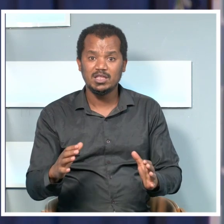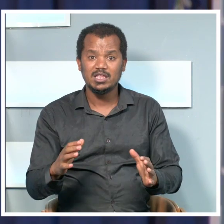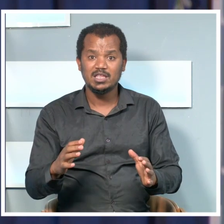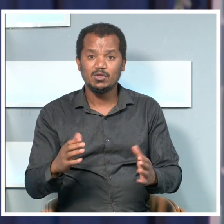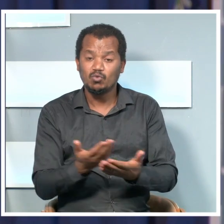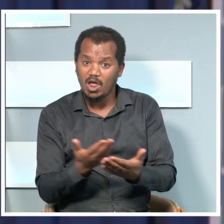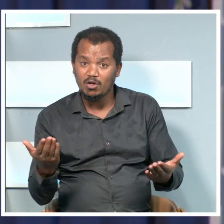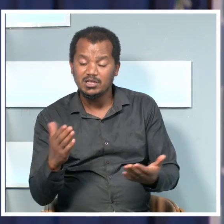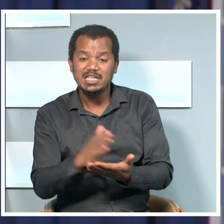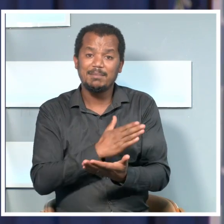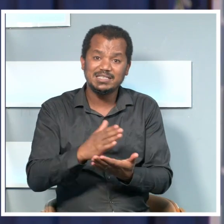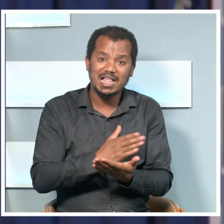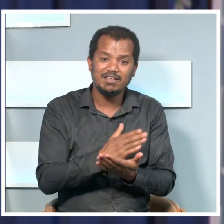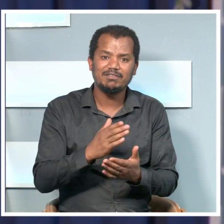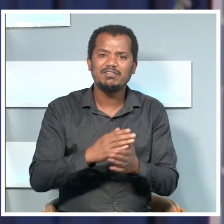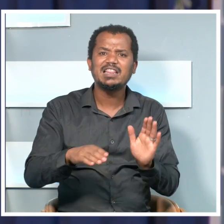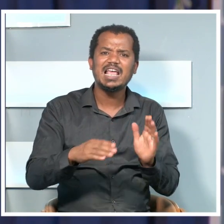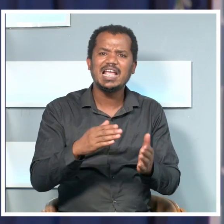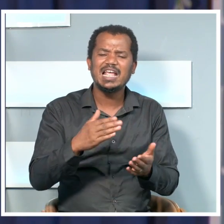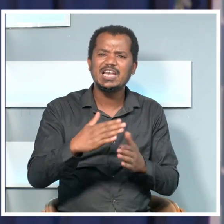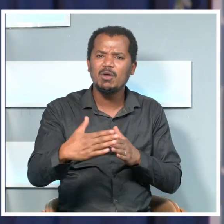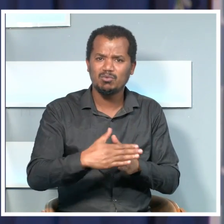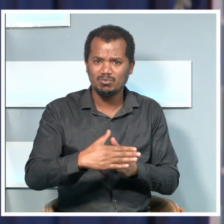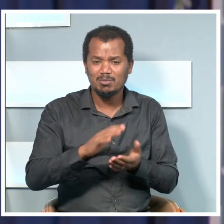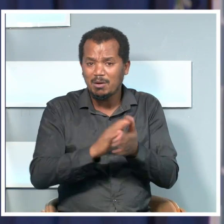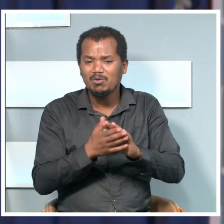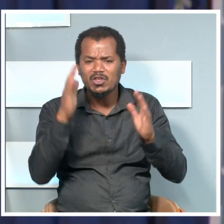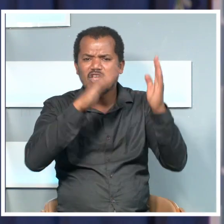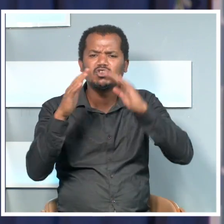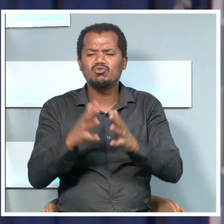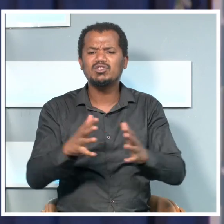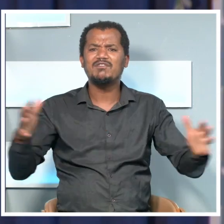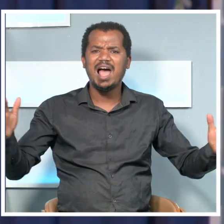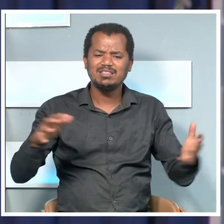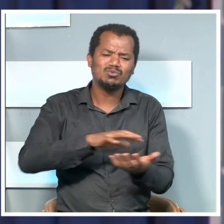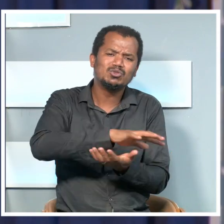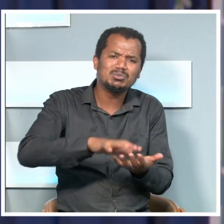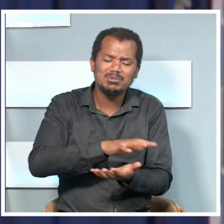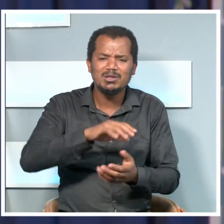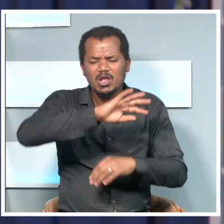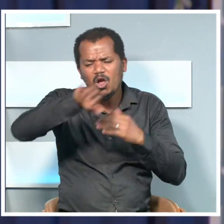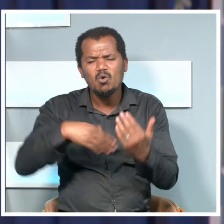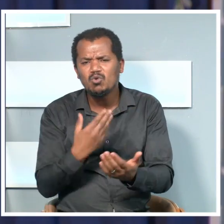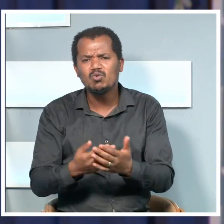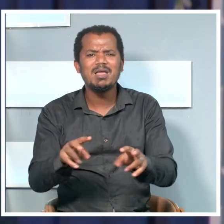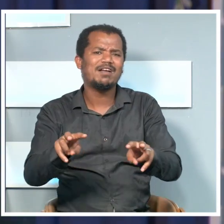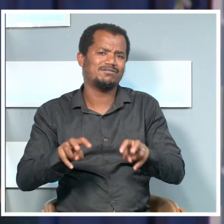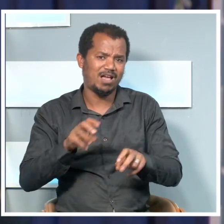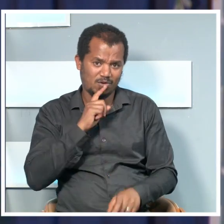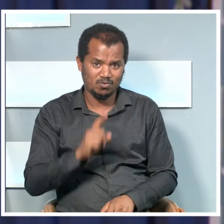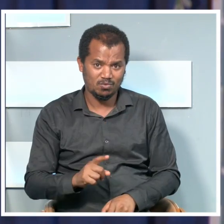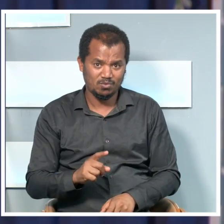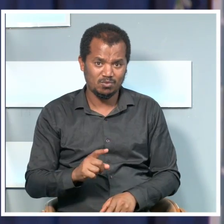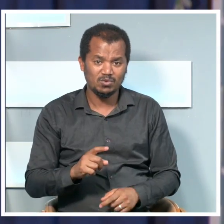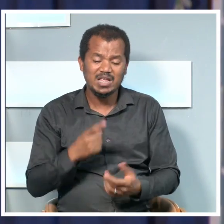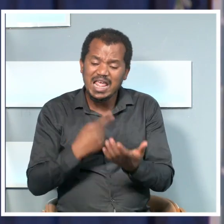ማህበራዊ መስተጋብሮች ከመሳተፍ የተገደቡ በመሆናቸው የችግራቸው ስፋትና ውስብስብነት ከሁሉም የከፋ